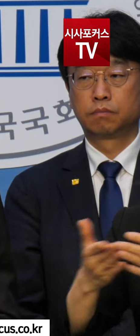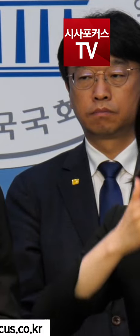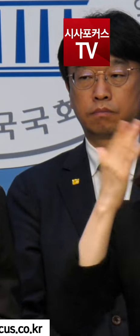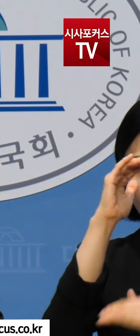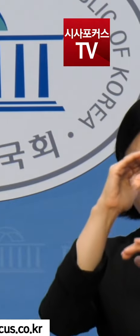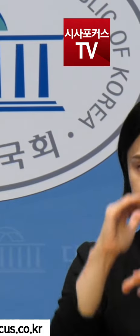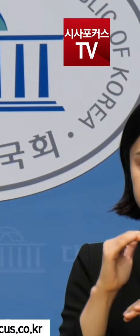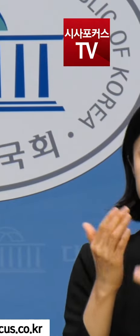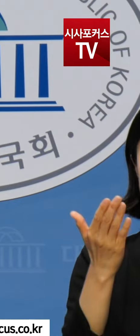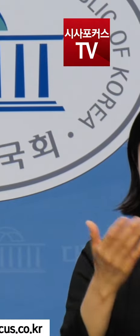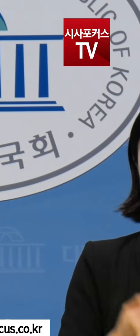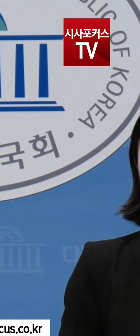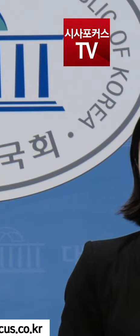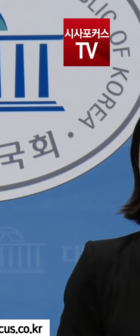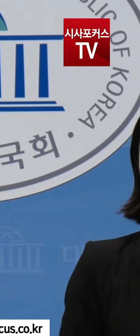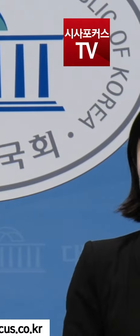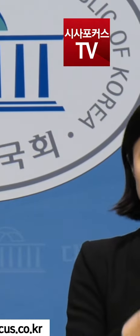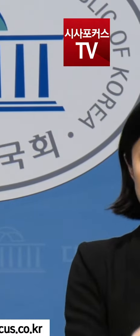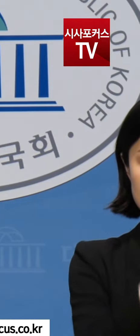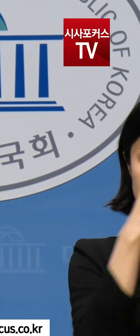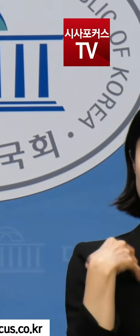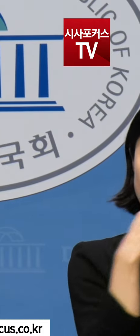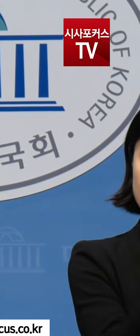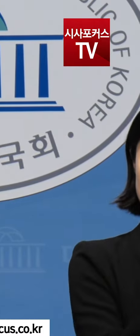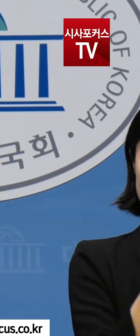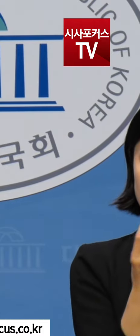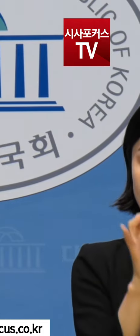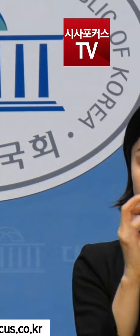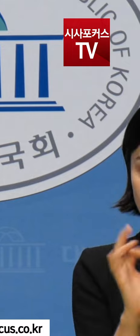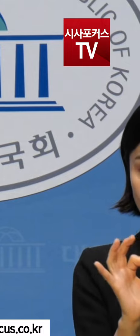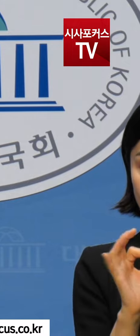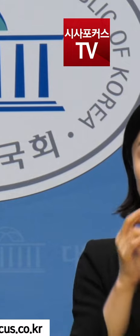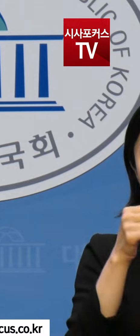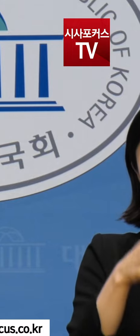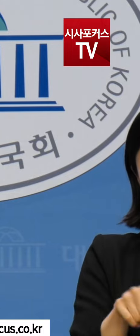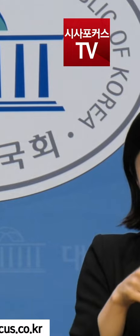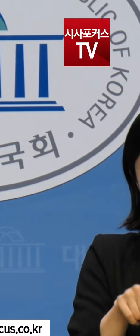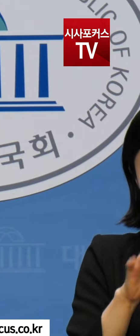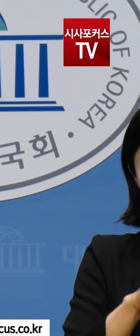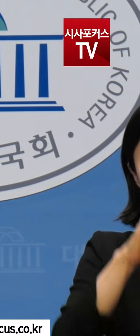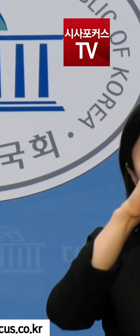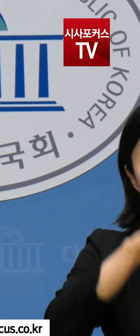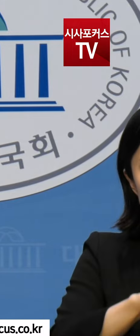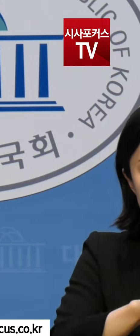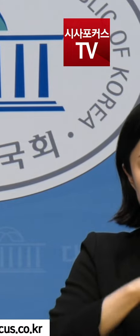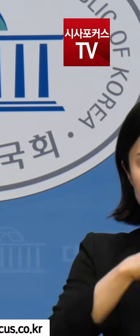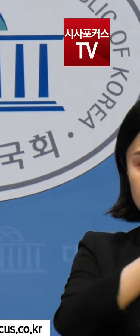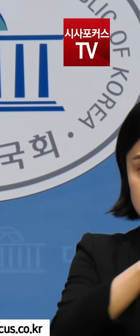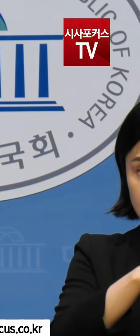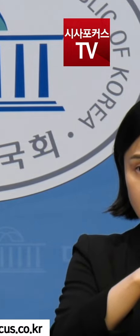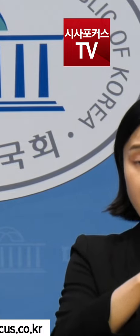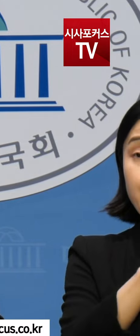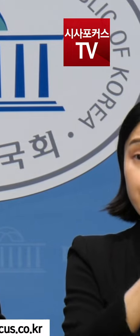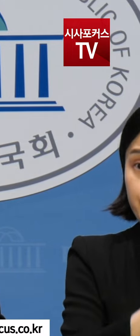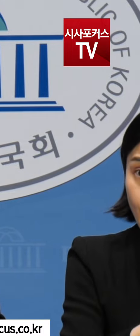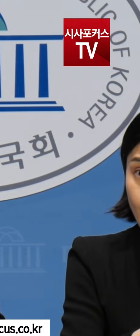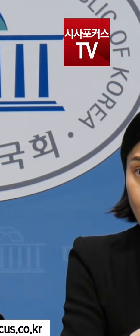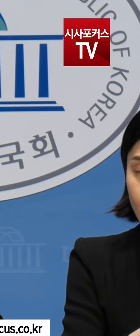요구합니다. 윤석열 정부는 일회용품 규제 정책의 일환으로 일회용컵 보증금 제도